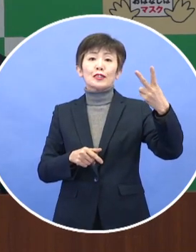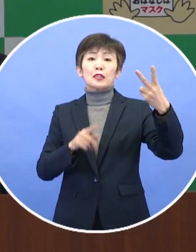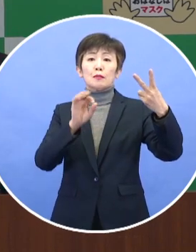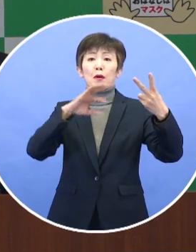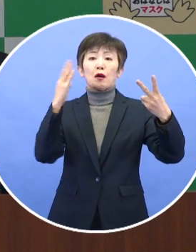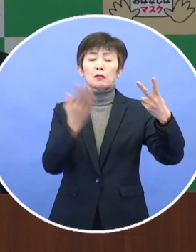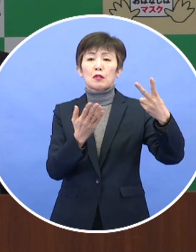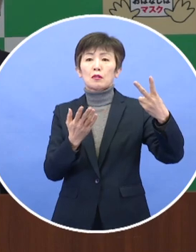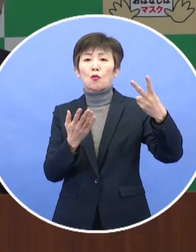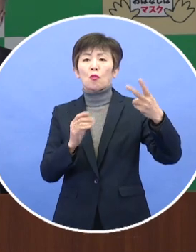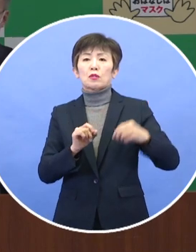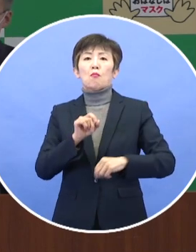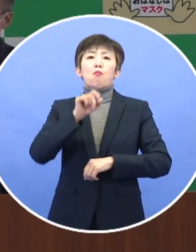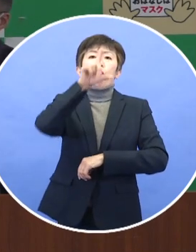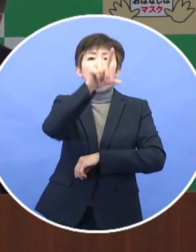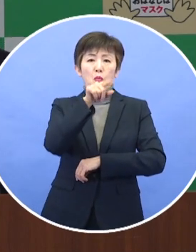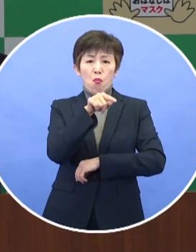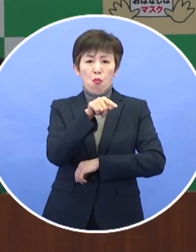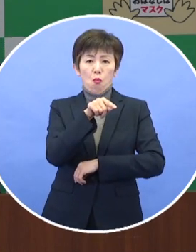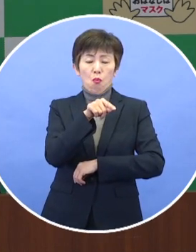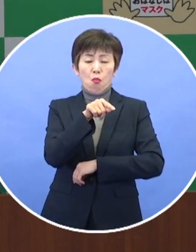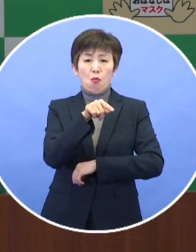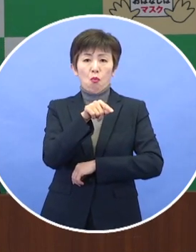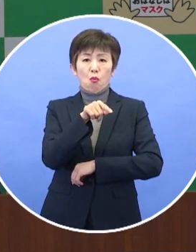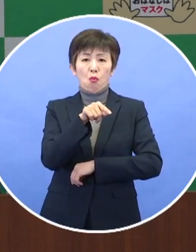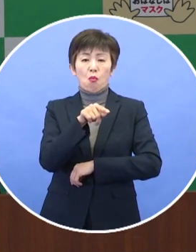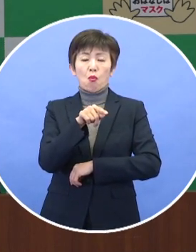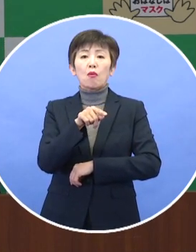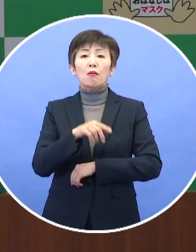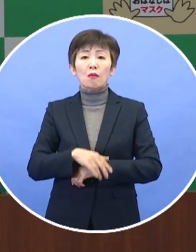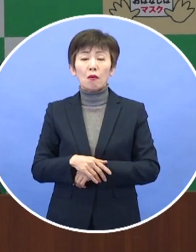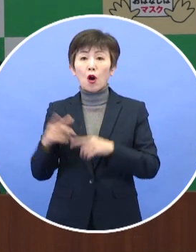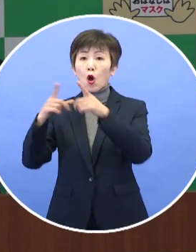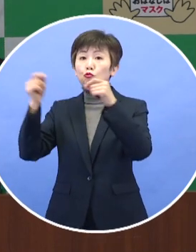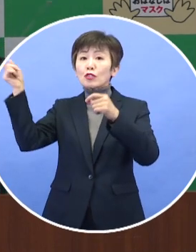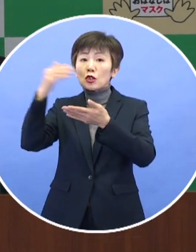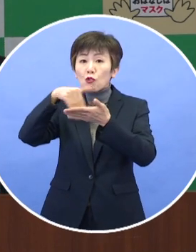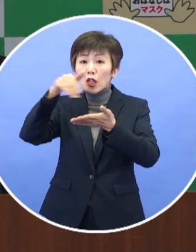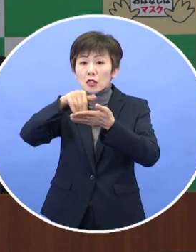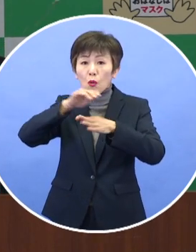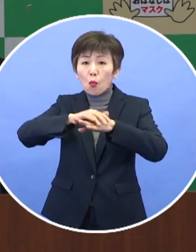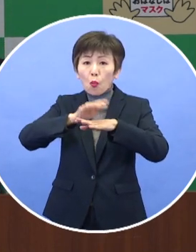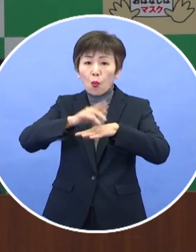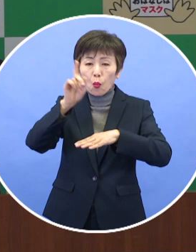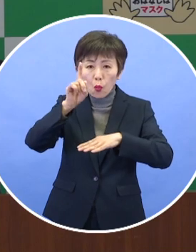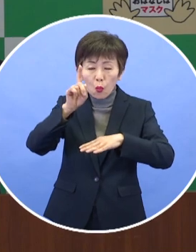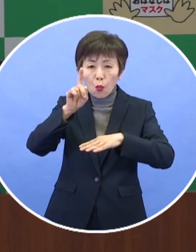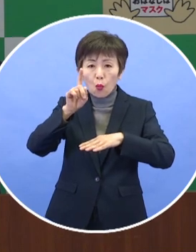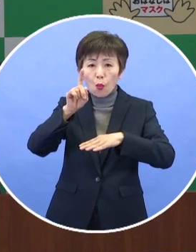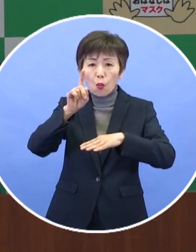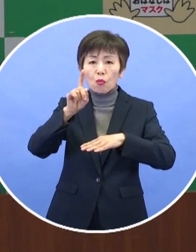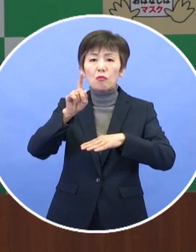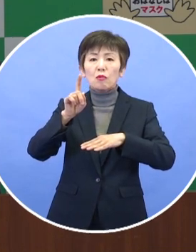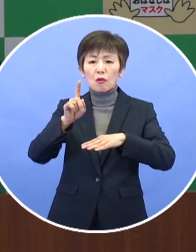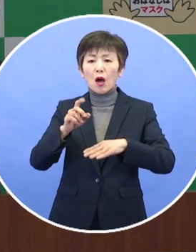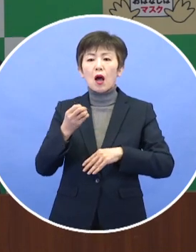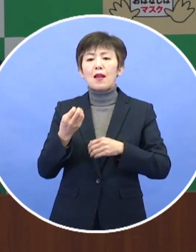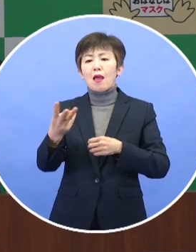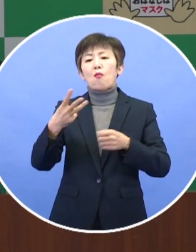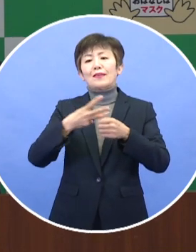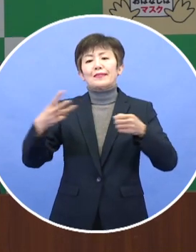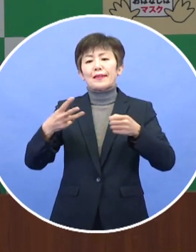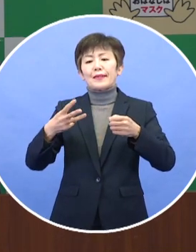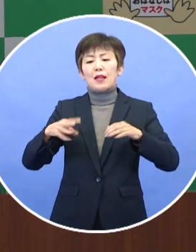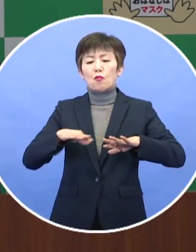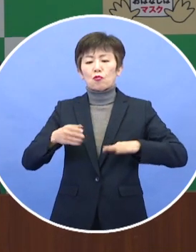に上がっております。もうちょっと言い方を変えるとですね、国の方の計算の仕方は分母に令和3年度中にお子